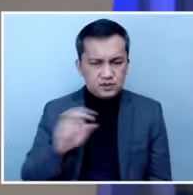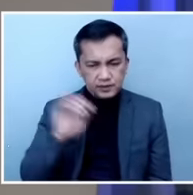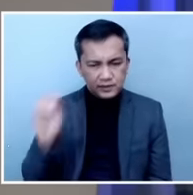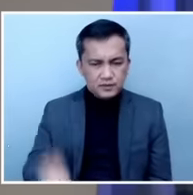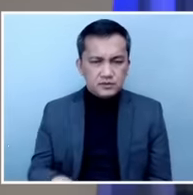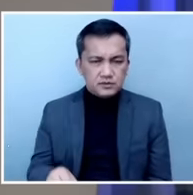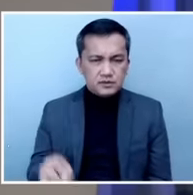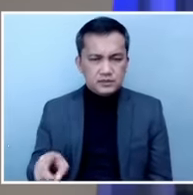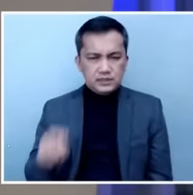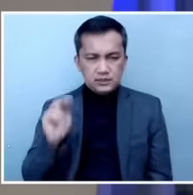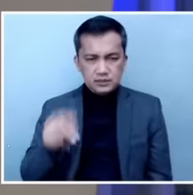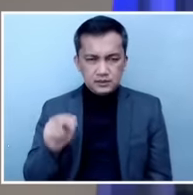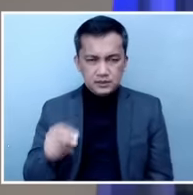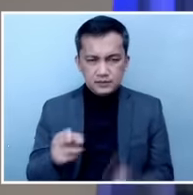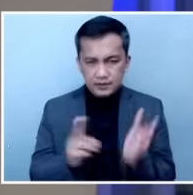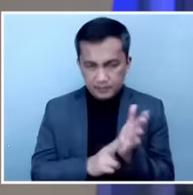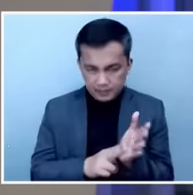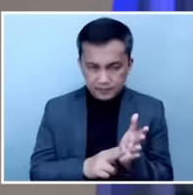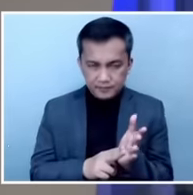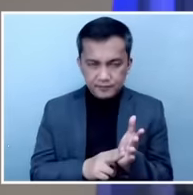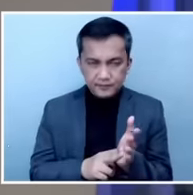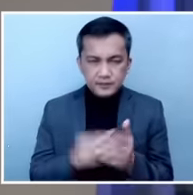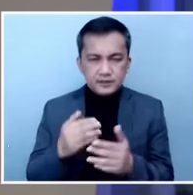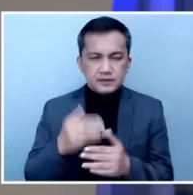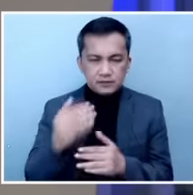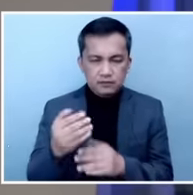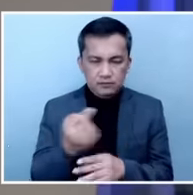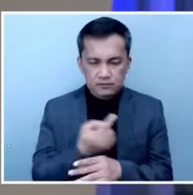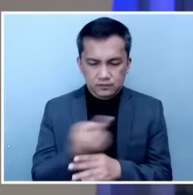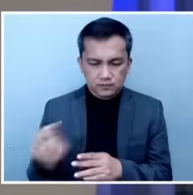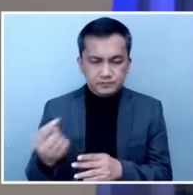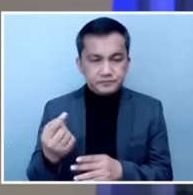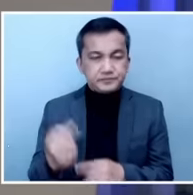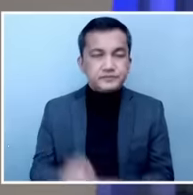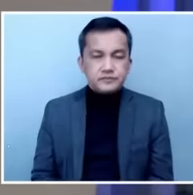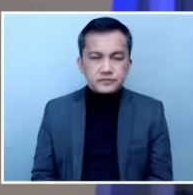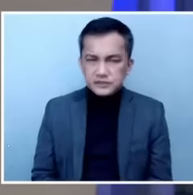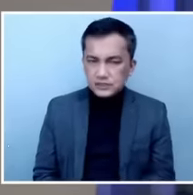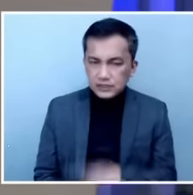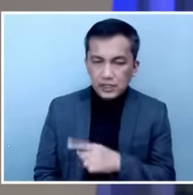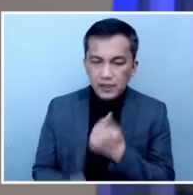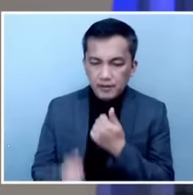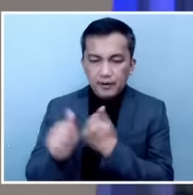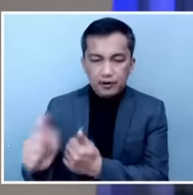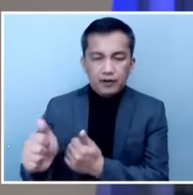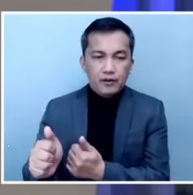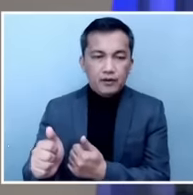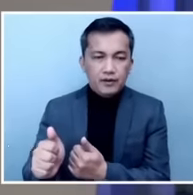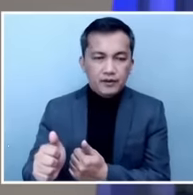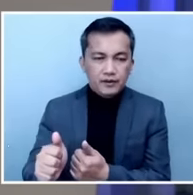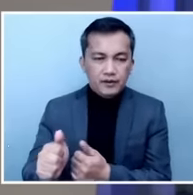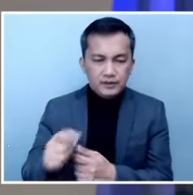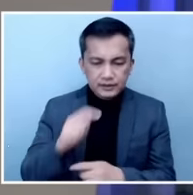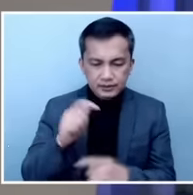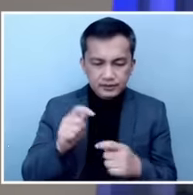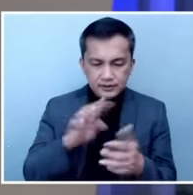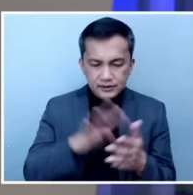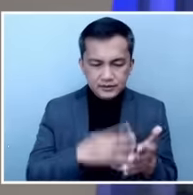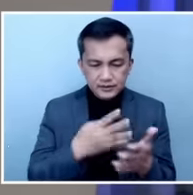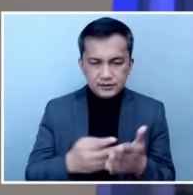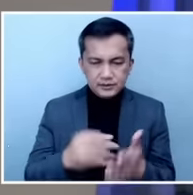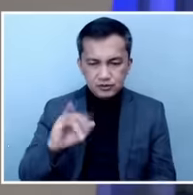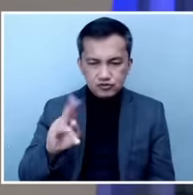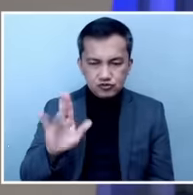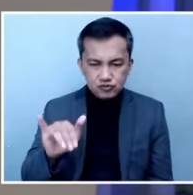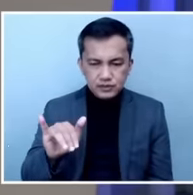mga kailangang pirma sa susunod na linggo, kung kaya't masusunod anya ang timeline na Hulyo